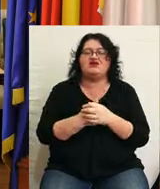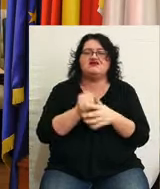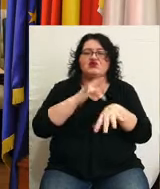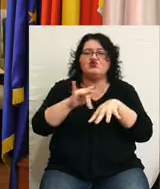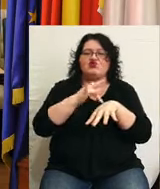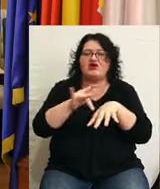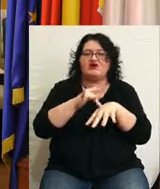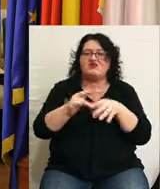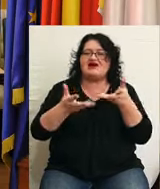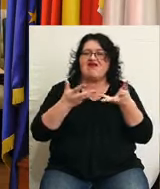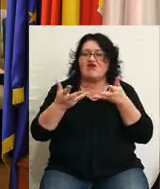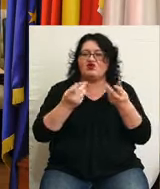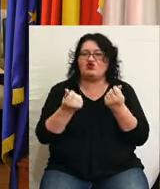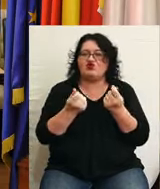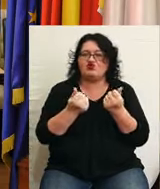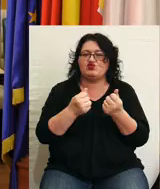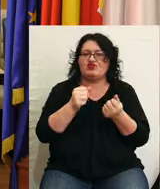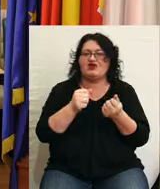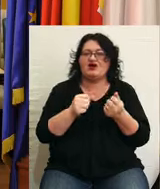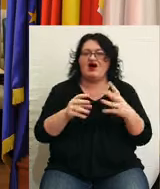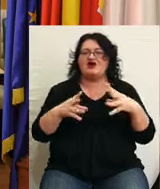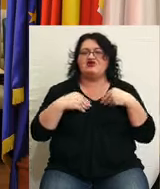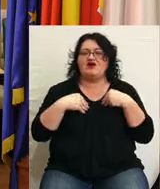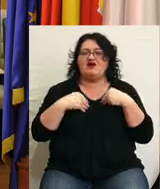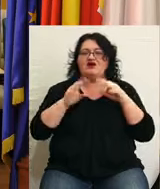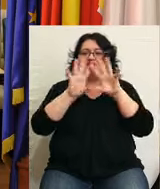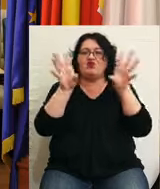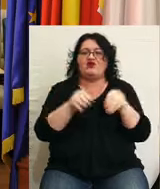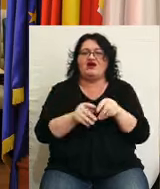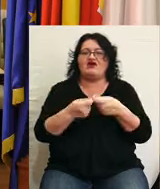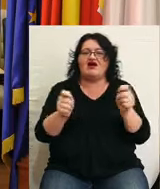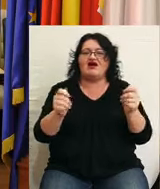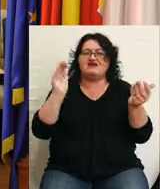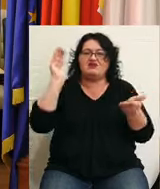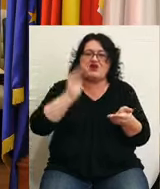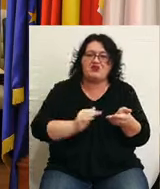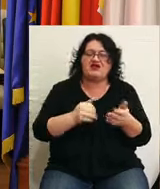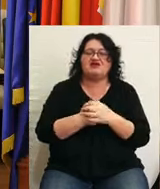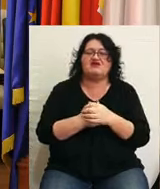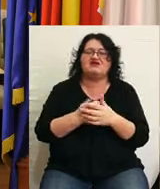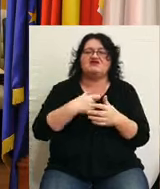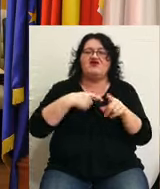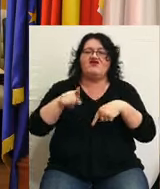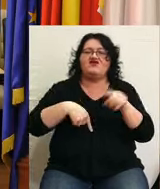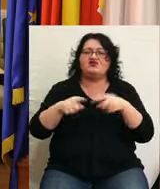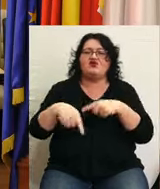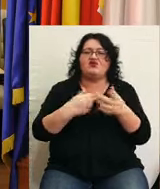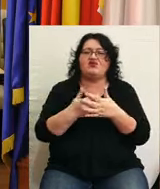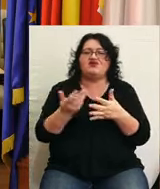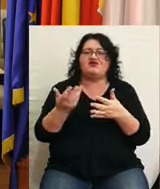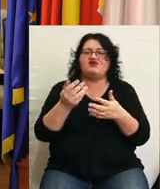încercăm să negociem o sumă, o cantitate de gaz mult mai mică, să funcționăm pe